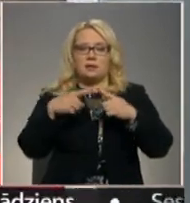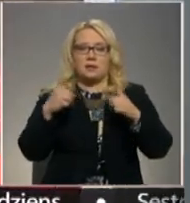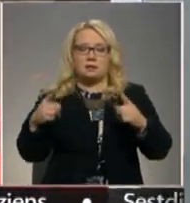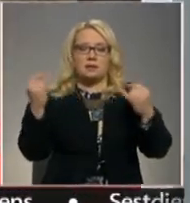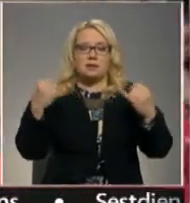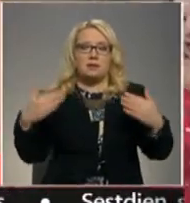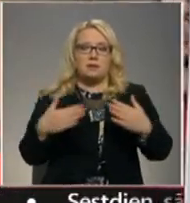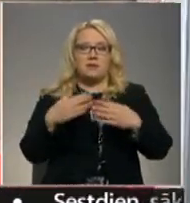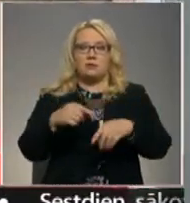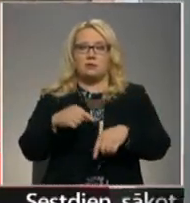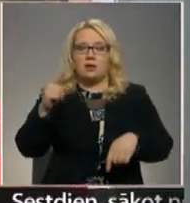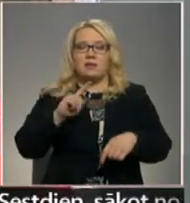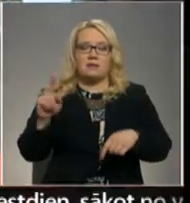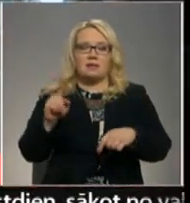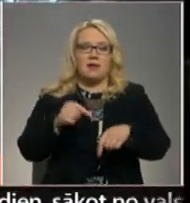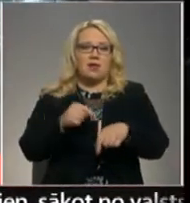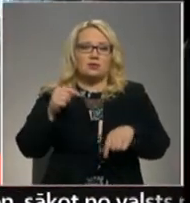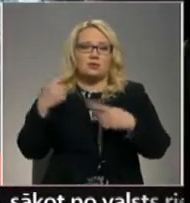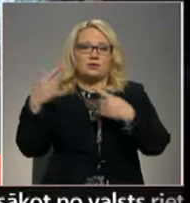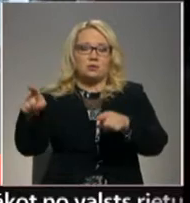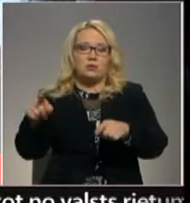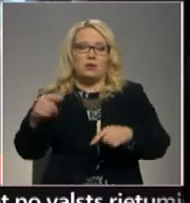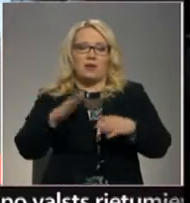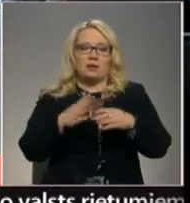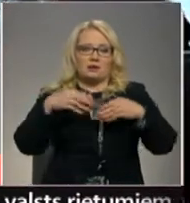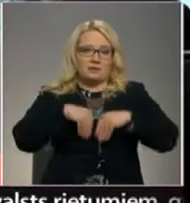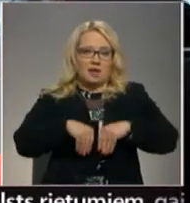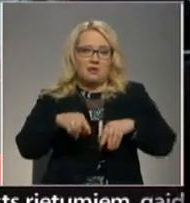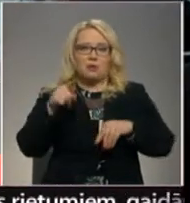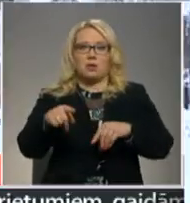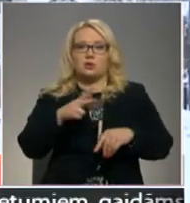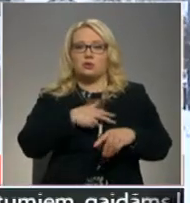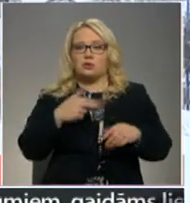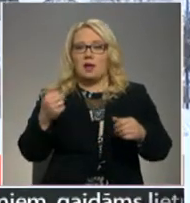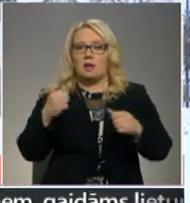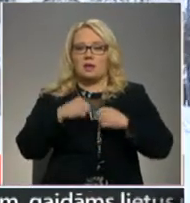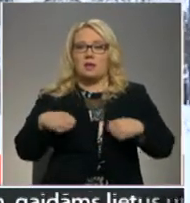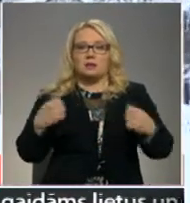Ziemassvētku sajūta ne tikai vairot citos, bet arī sevi. Un ik gadu sociālā dienesta darbinieki